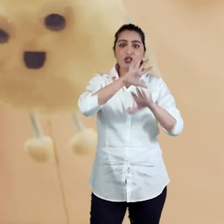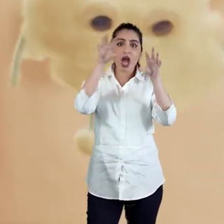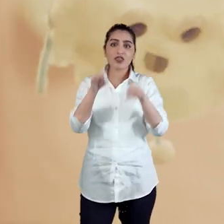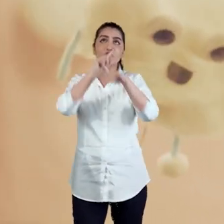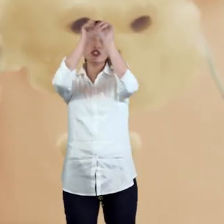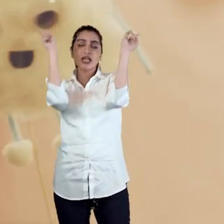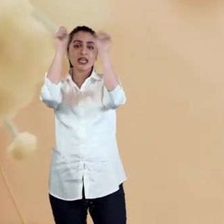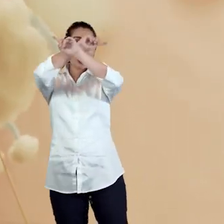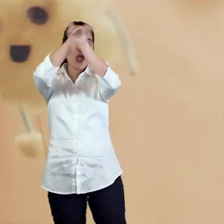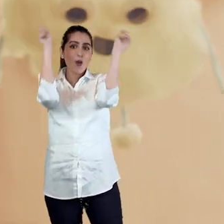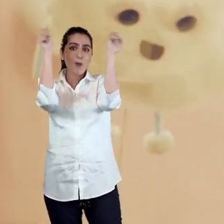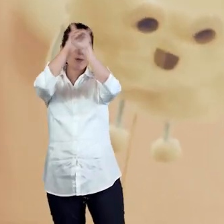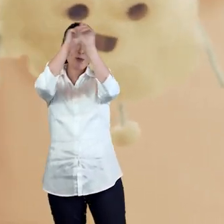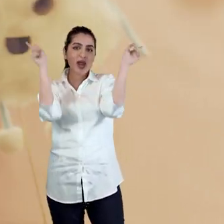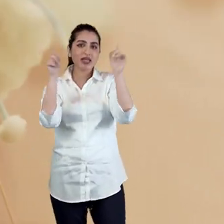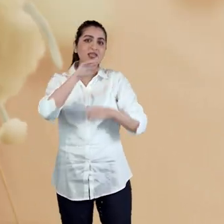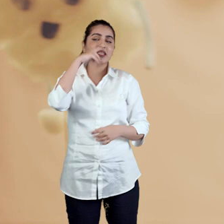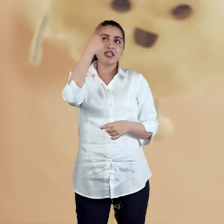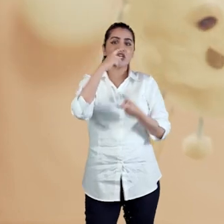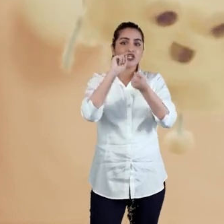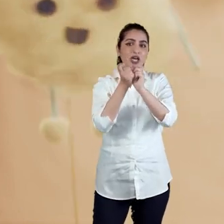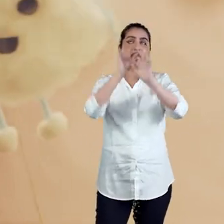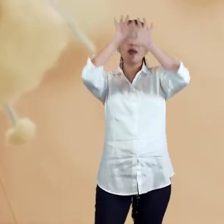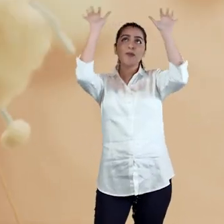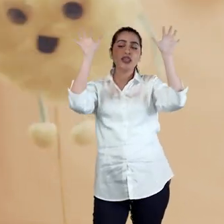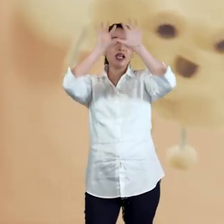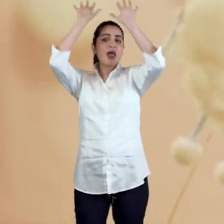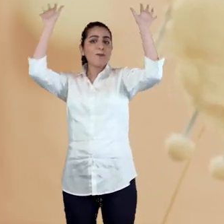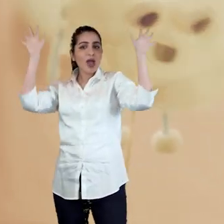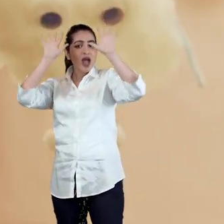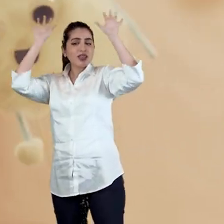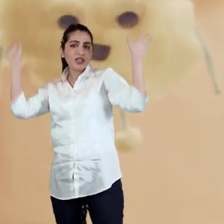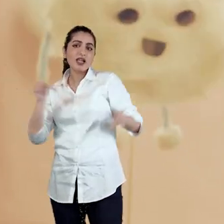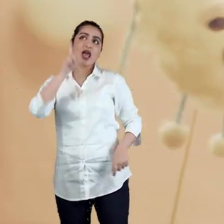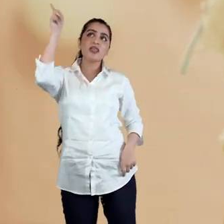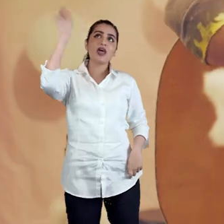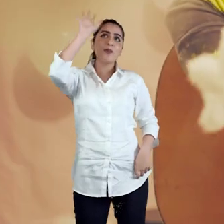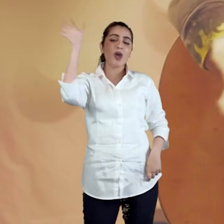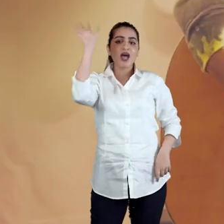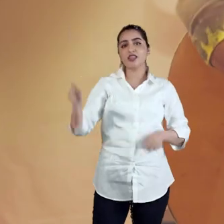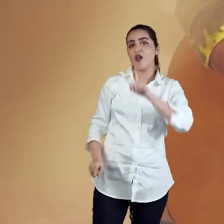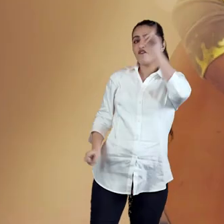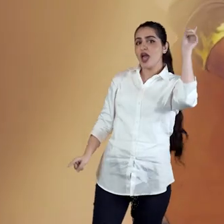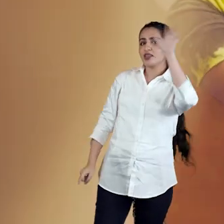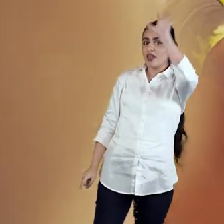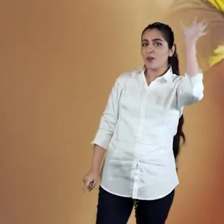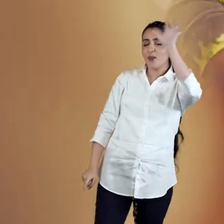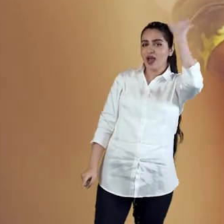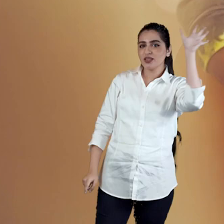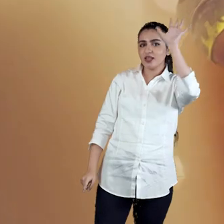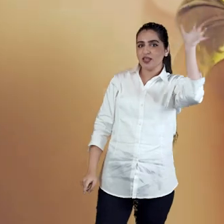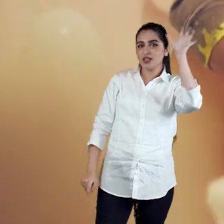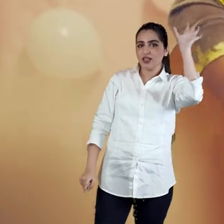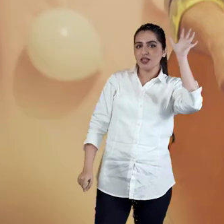देखो जादू सर के ऊपर कितनी शक्लें बदले बादल, ऐसा बादल